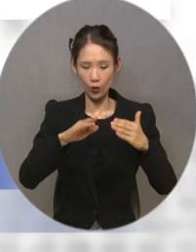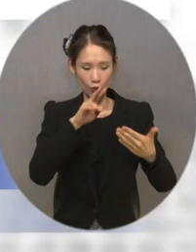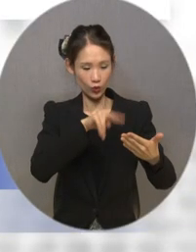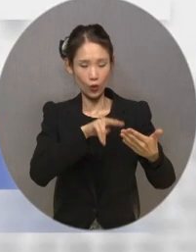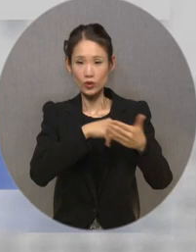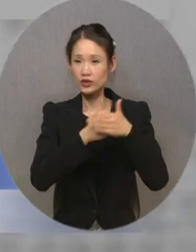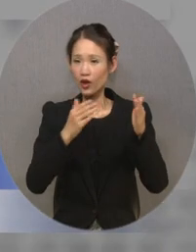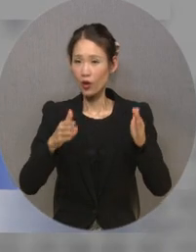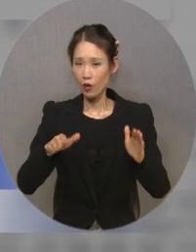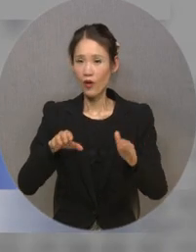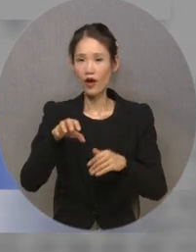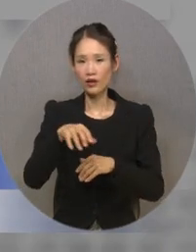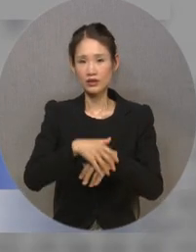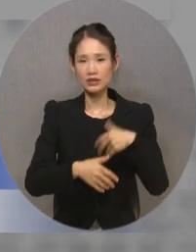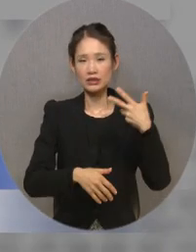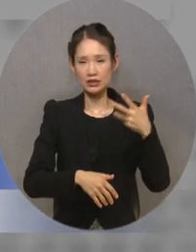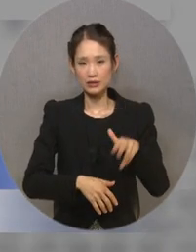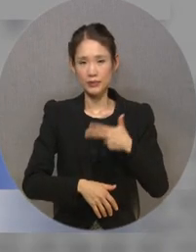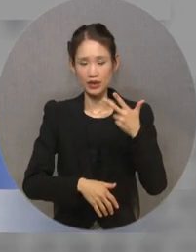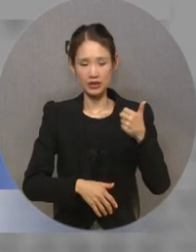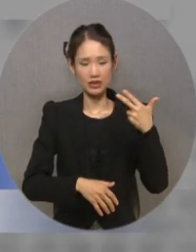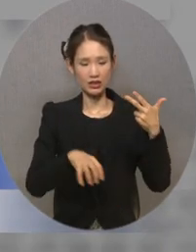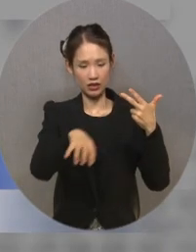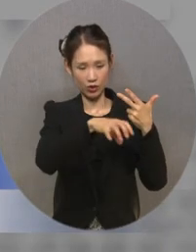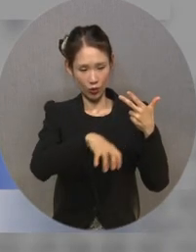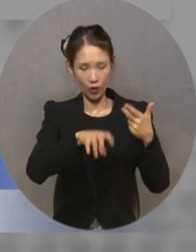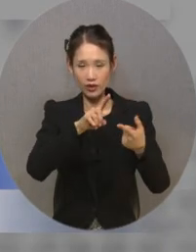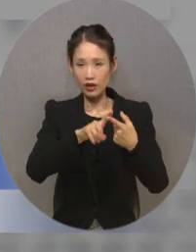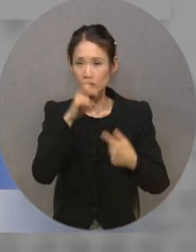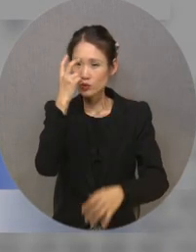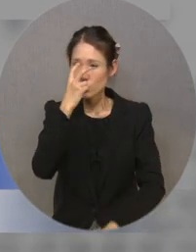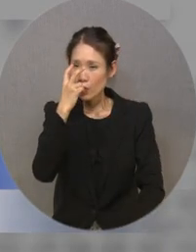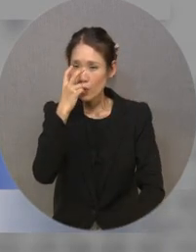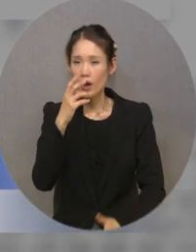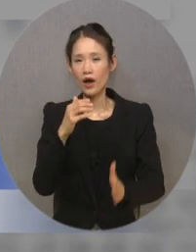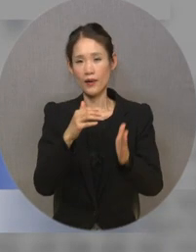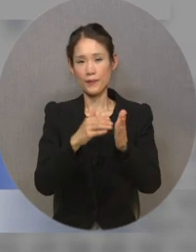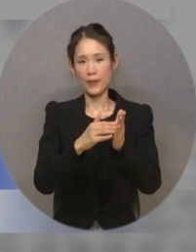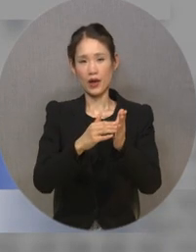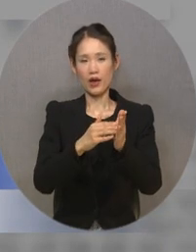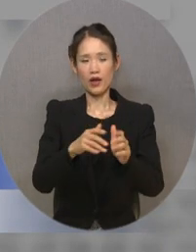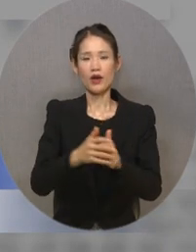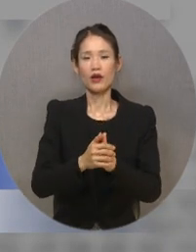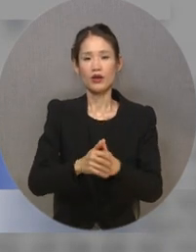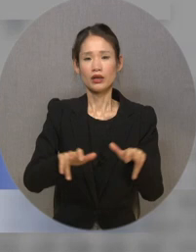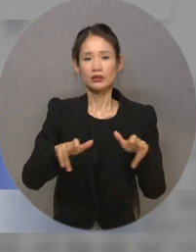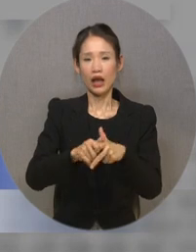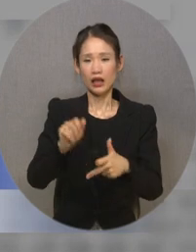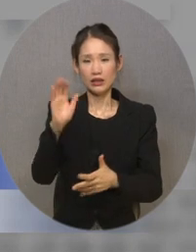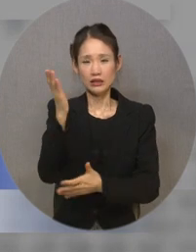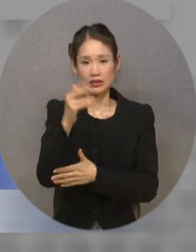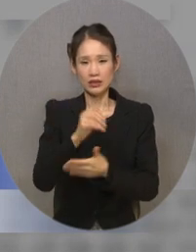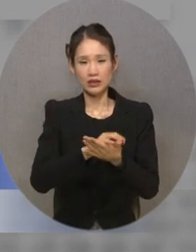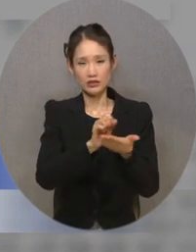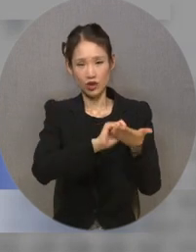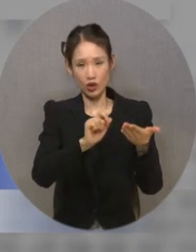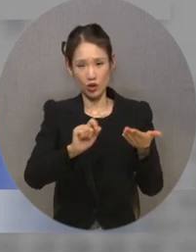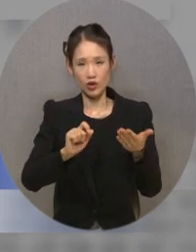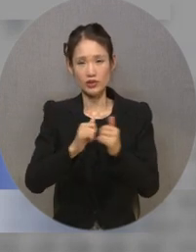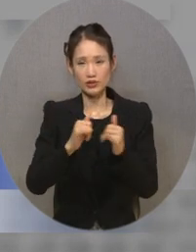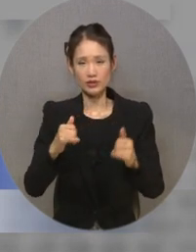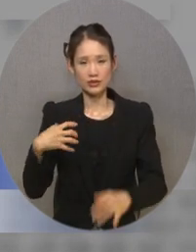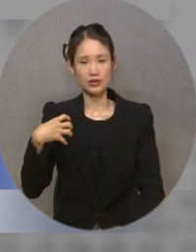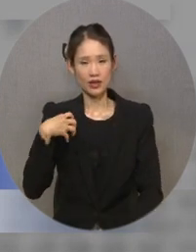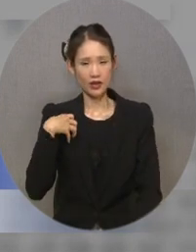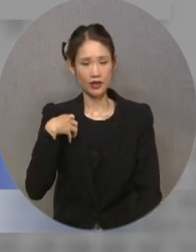201개관을 대상으로 조사한 결과인데요 특히 기사에서는 장애인 서비스 담당자를 대상으로 한 독서